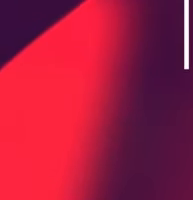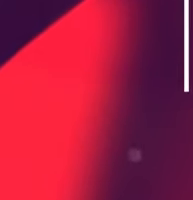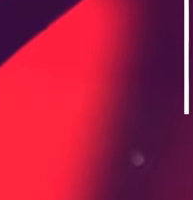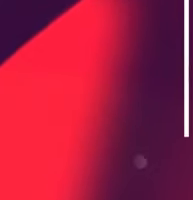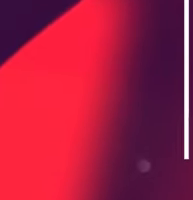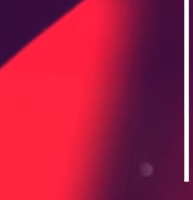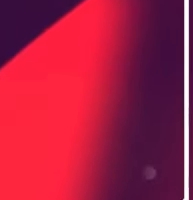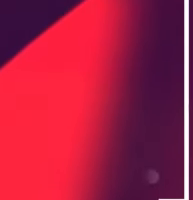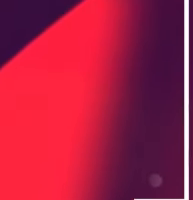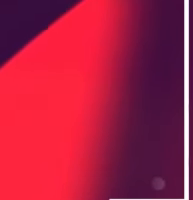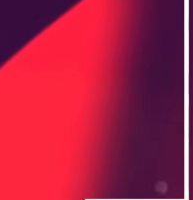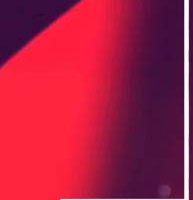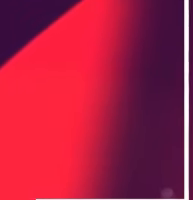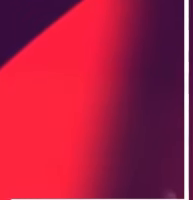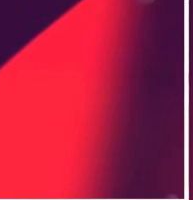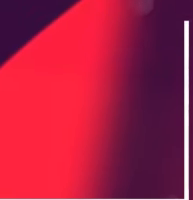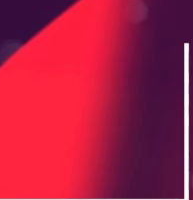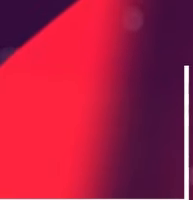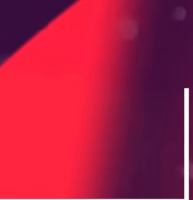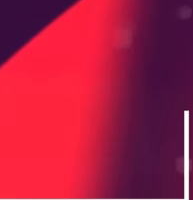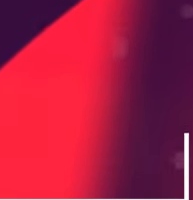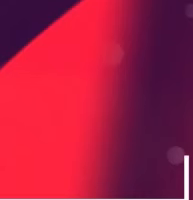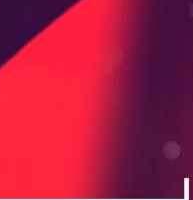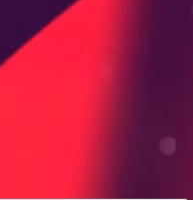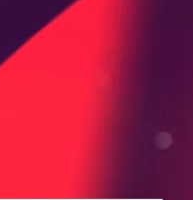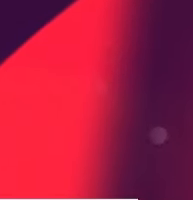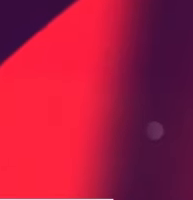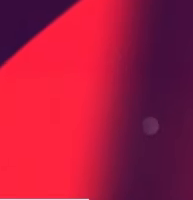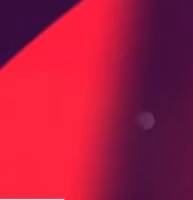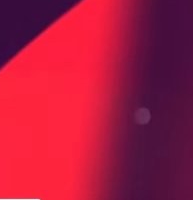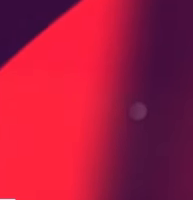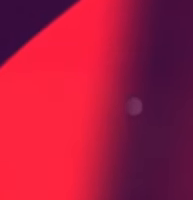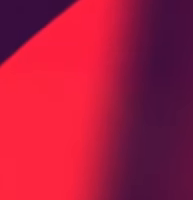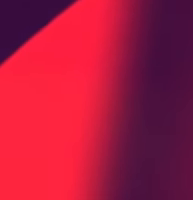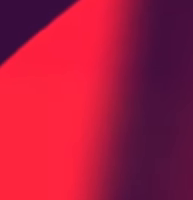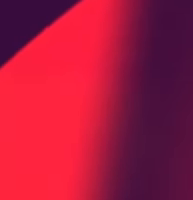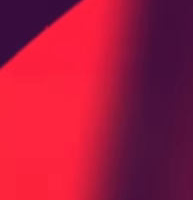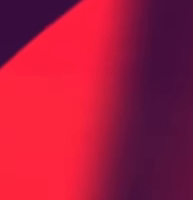ලෝකෙ සිදුවන උණුසුම් පුව දැනගන්න සියත නිවුස් YouTube channel එක අදම subscribe කරන්න.